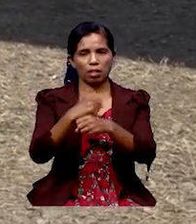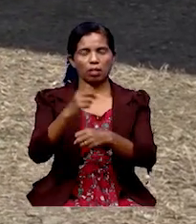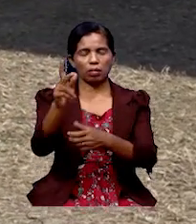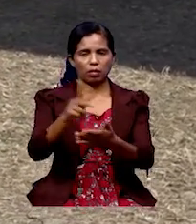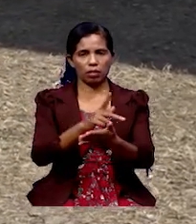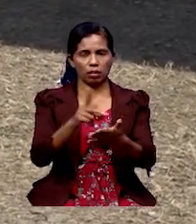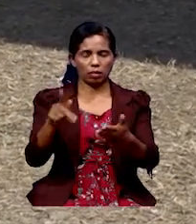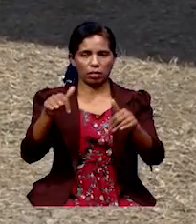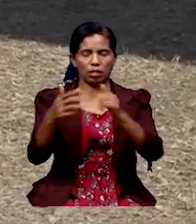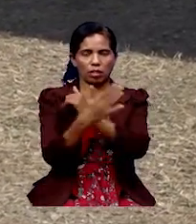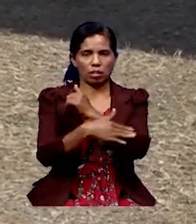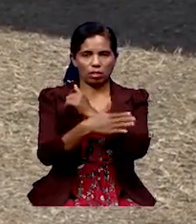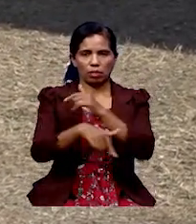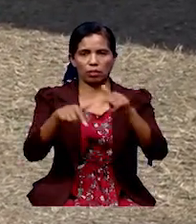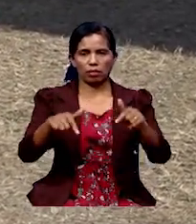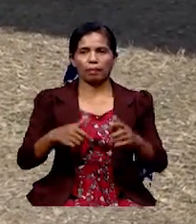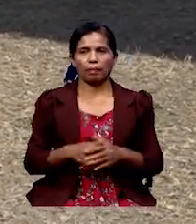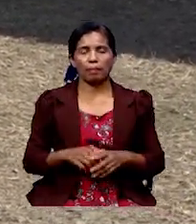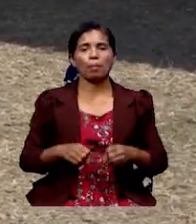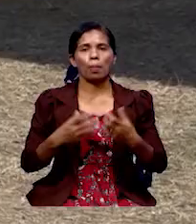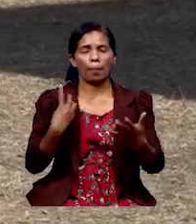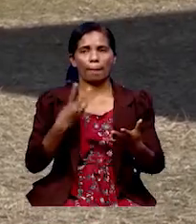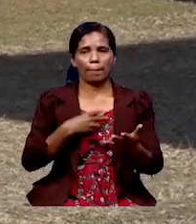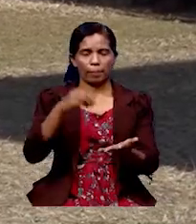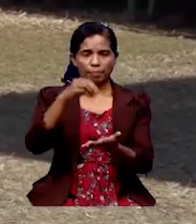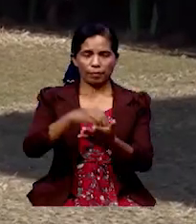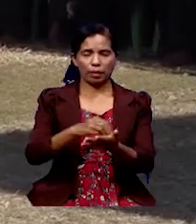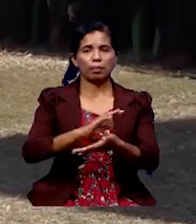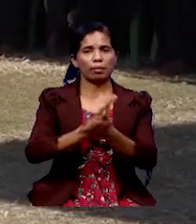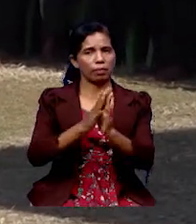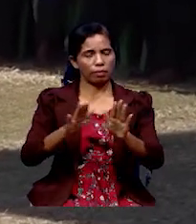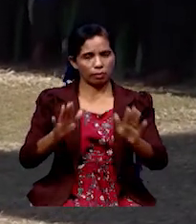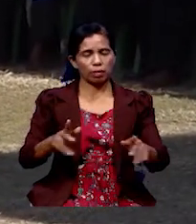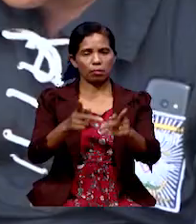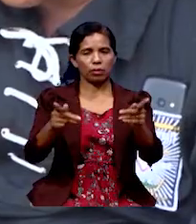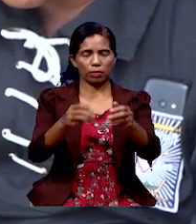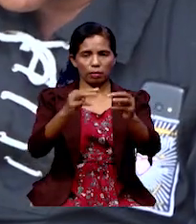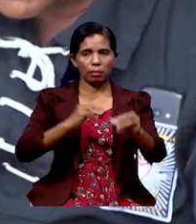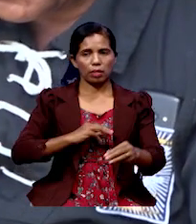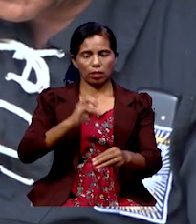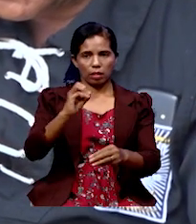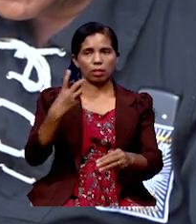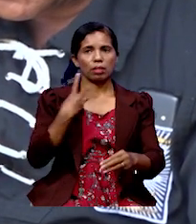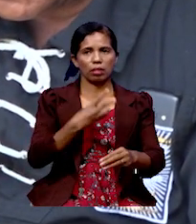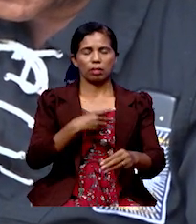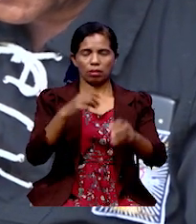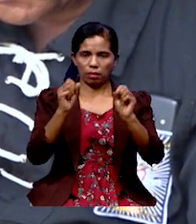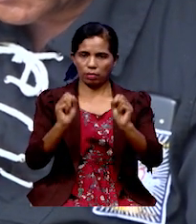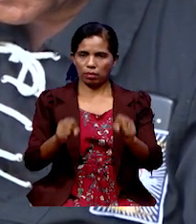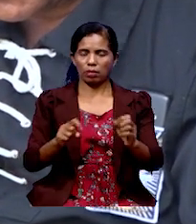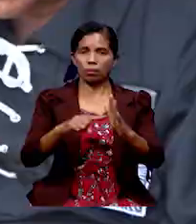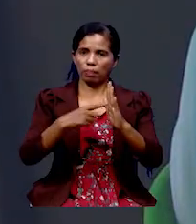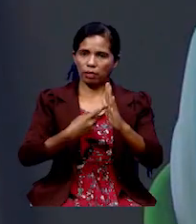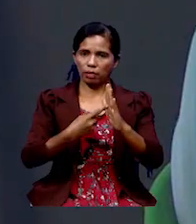iha railaran. O ino sama kita tu bele kria unidade no pas iha posto betinaru, signifika kata kita kuando